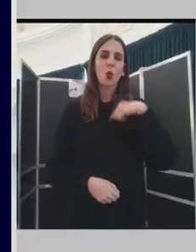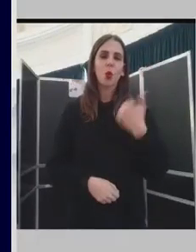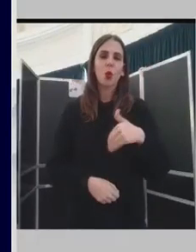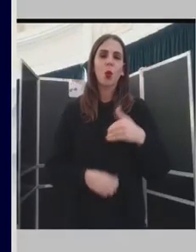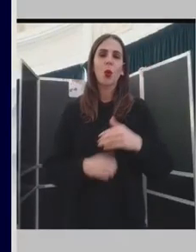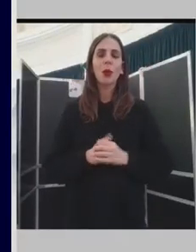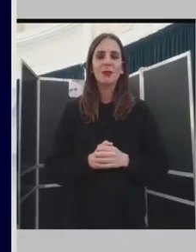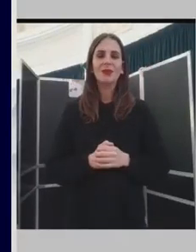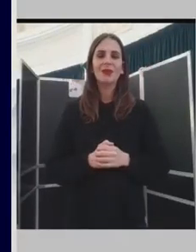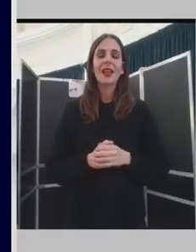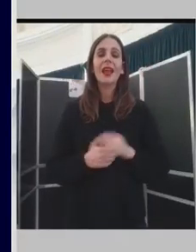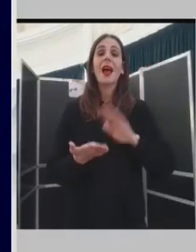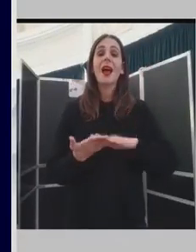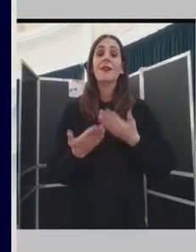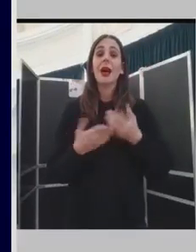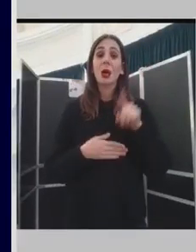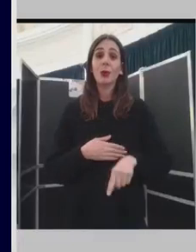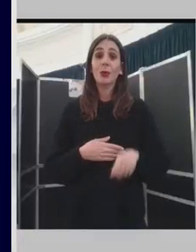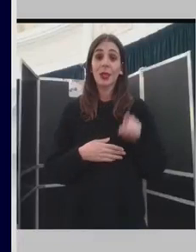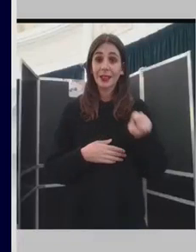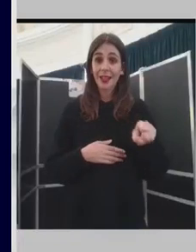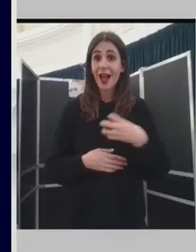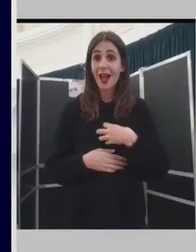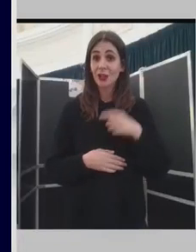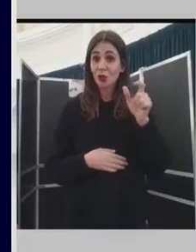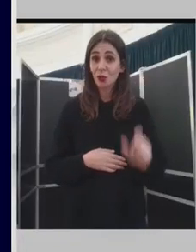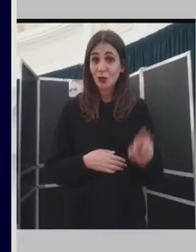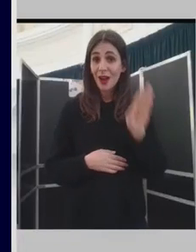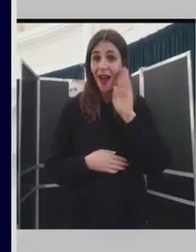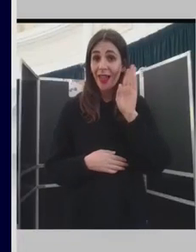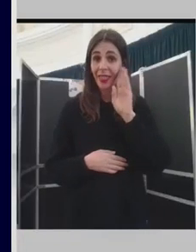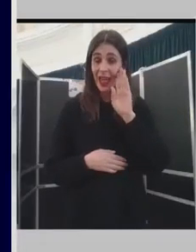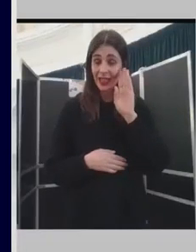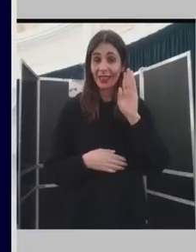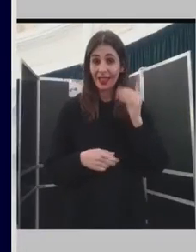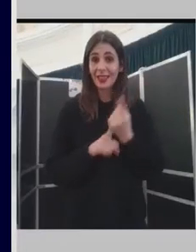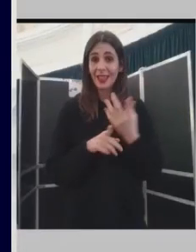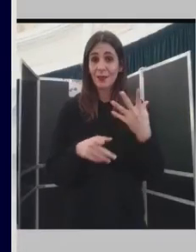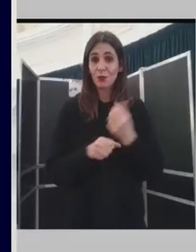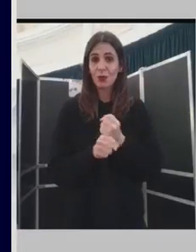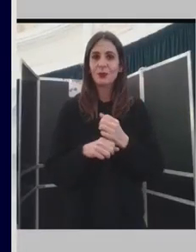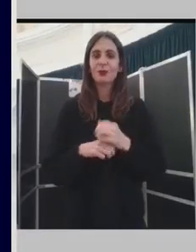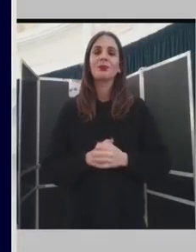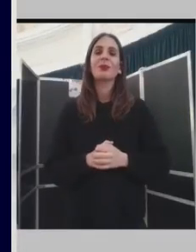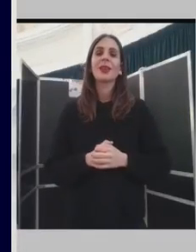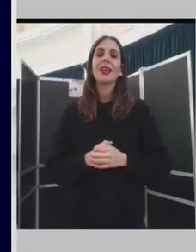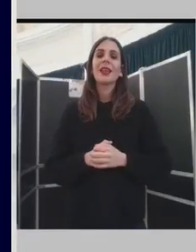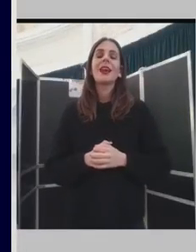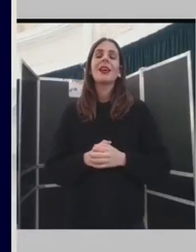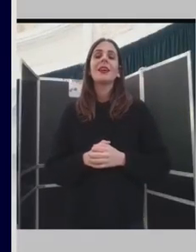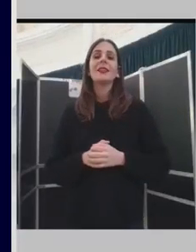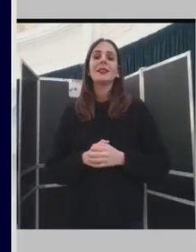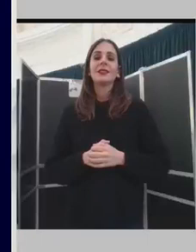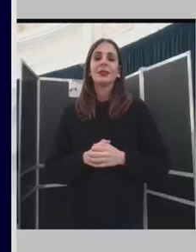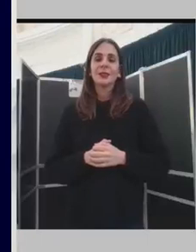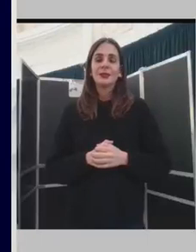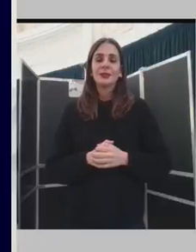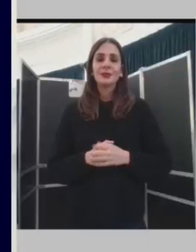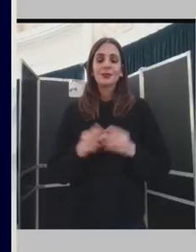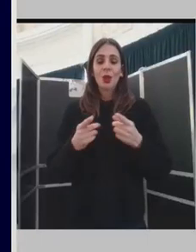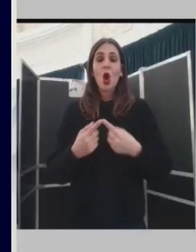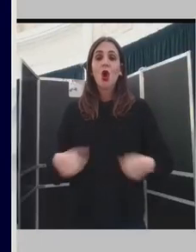infine beh, vale pure per te, Assessora, e anche per... Infine, scegliere di fare un